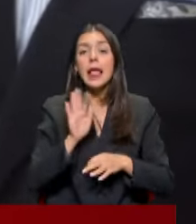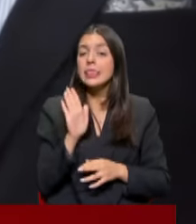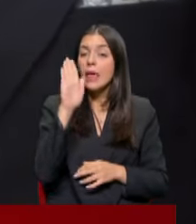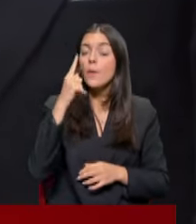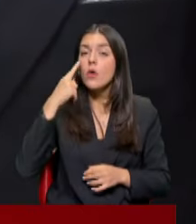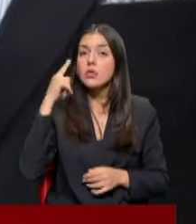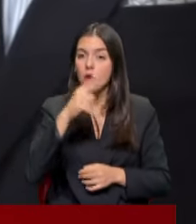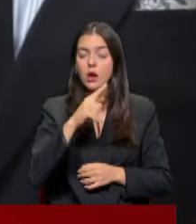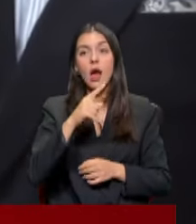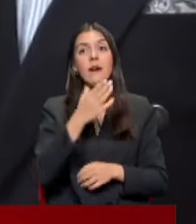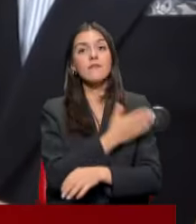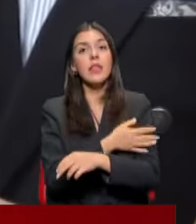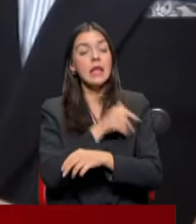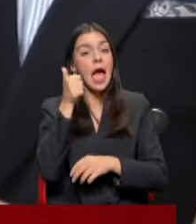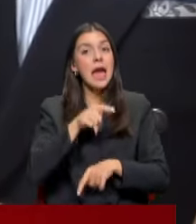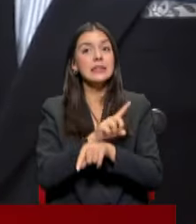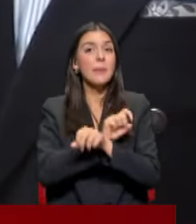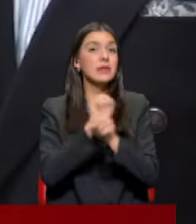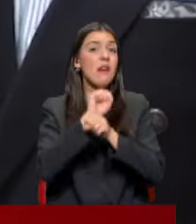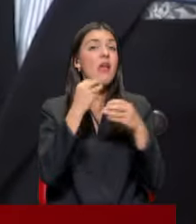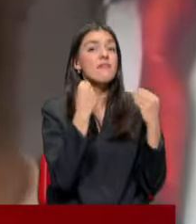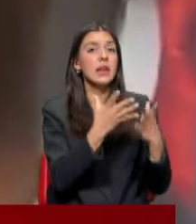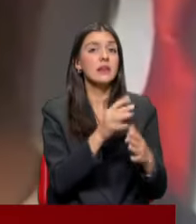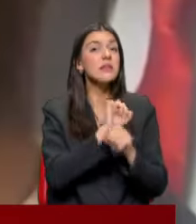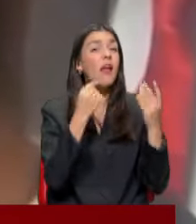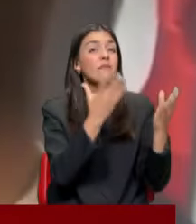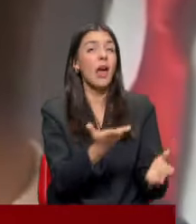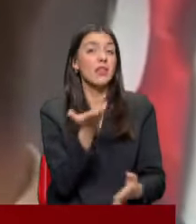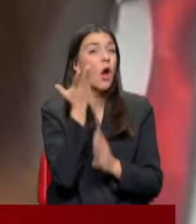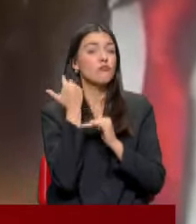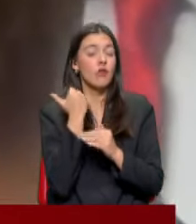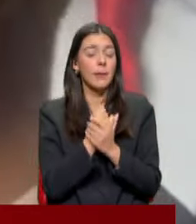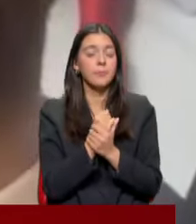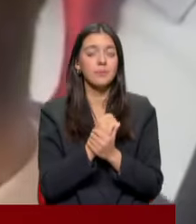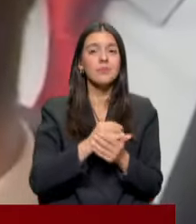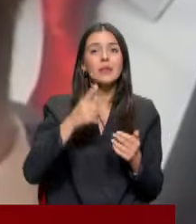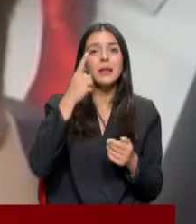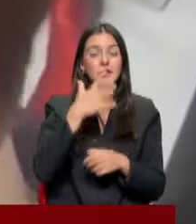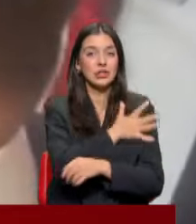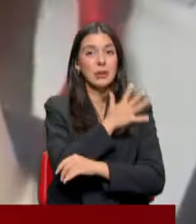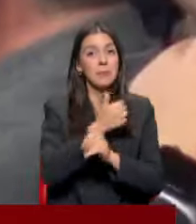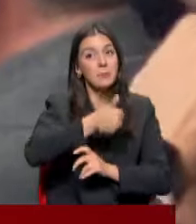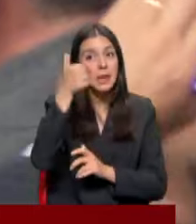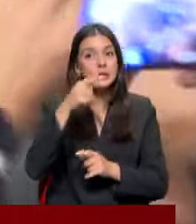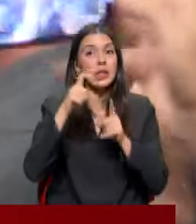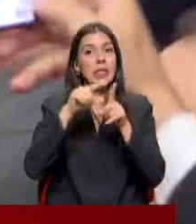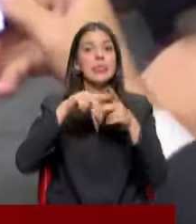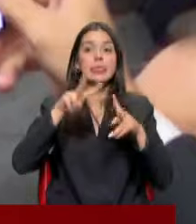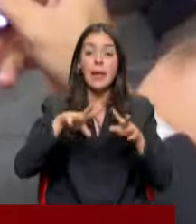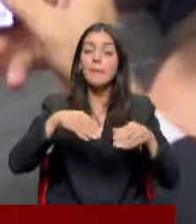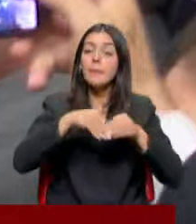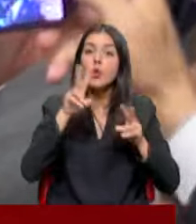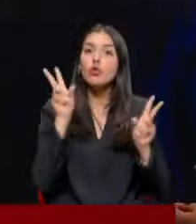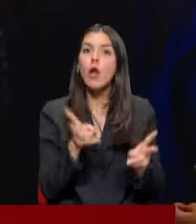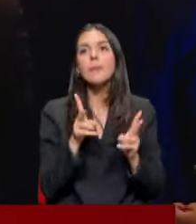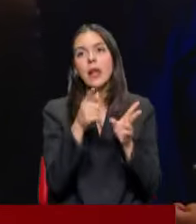geniş kesimlerine her zaman zarar verir, zarar verdi. CHP Bahçeli DEM Parti temasından memnun, normalleşmenin